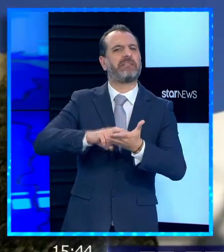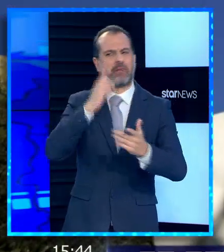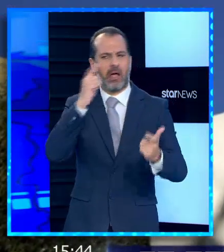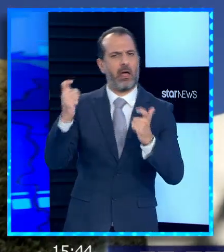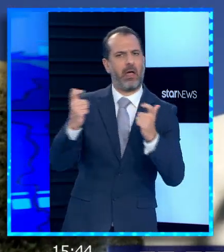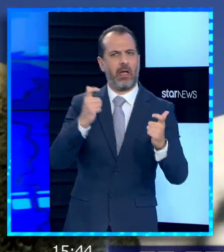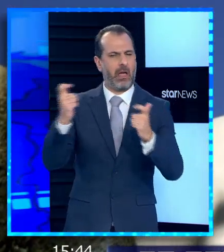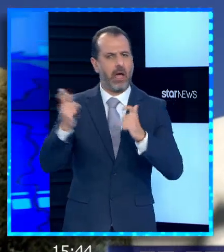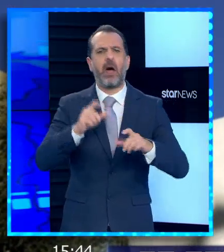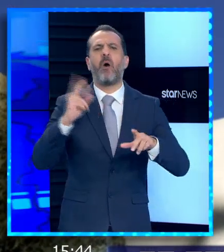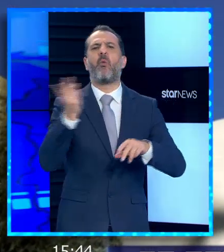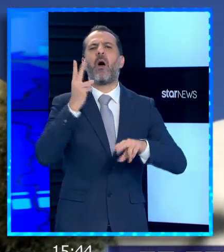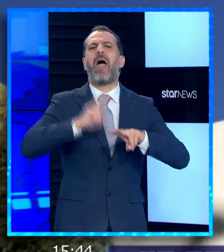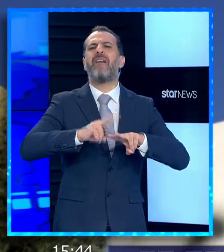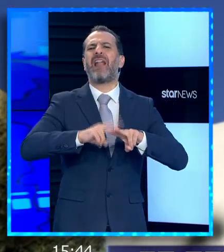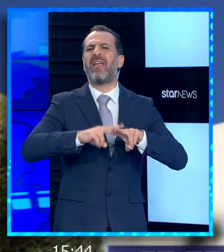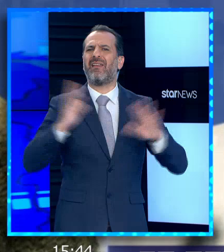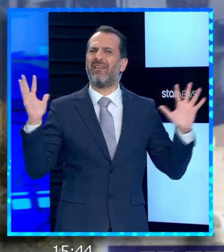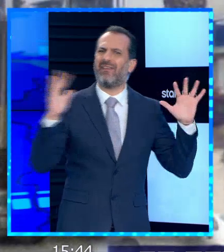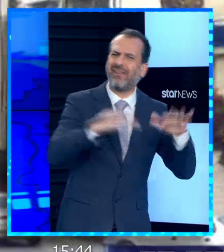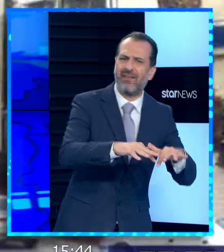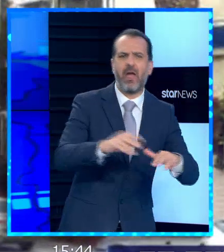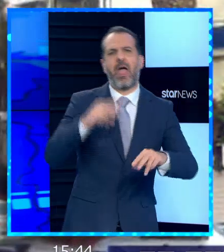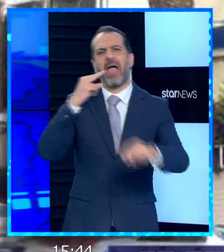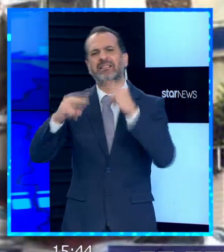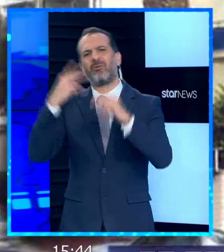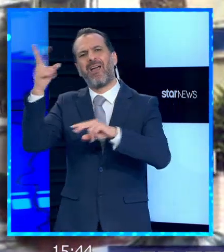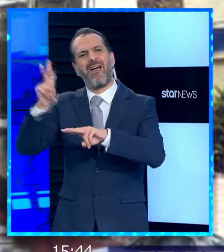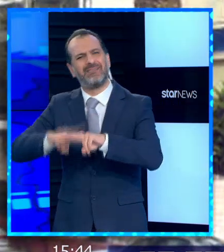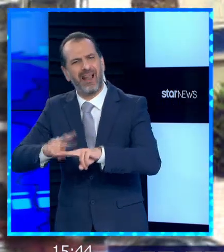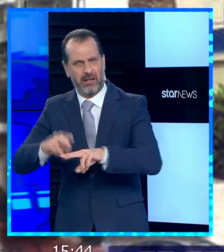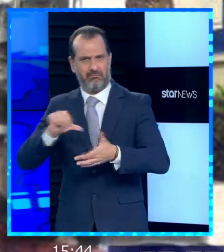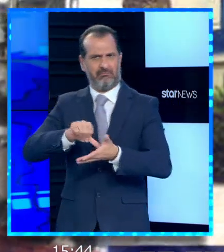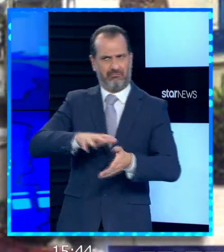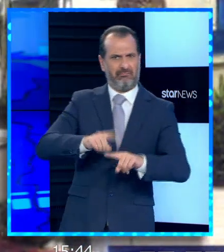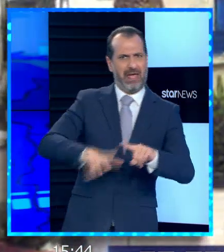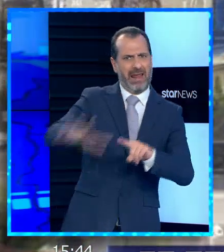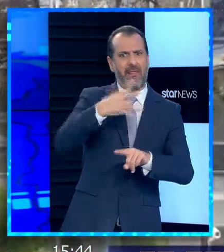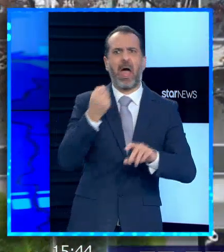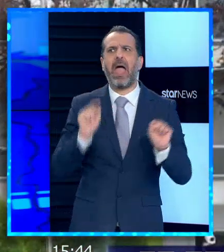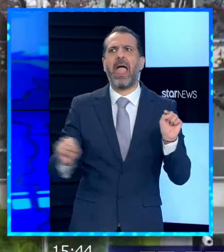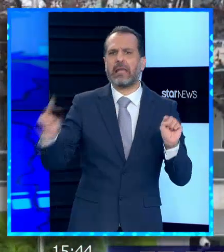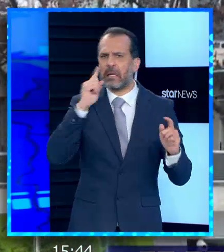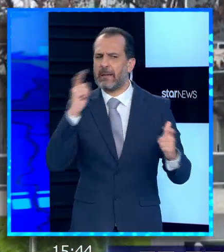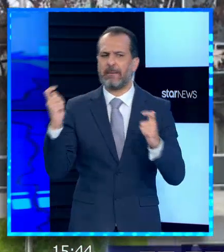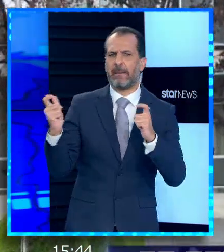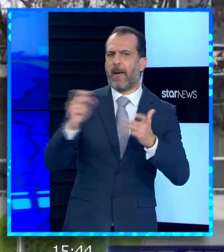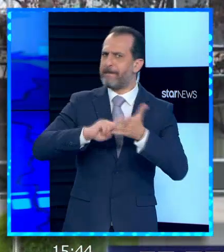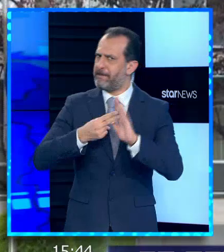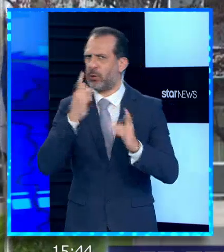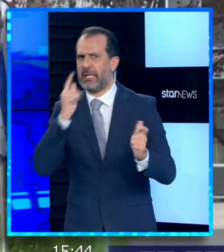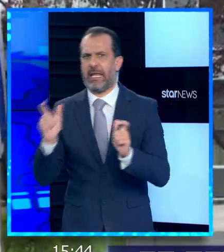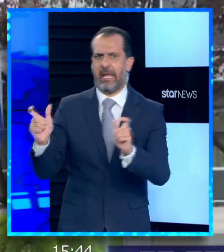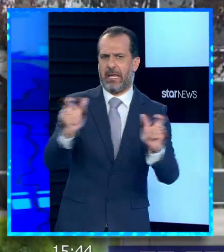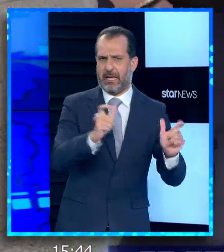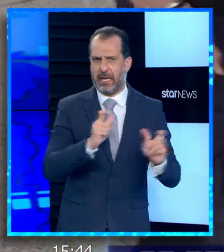είναι συναγωγές, εβραϊκά κημητήρια, εστιατόρια Ισραηλινών. Ενώ σε λίγη ώρα αναμένεται να ξεκινήσει και ένα σχέδιο της